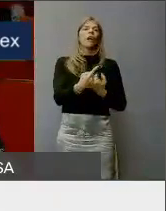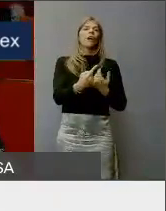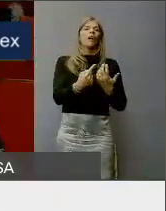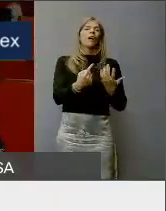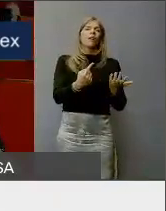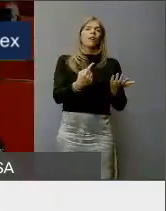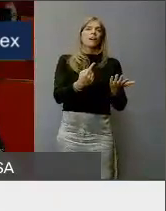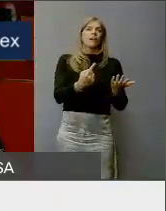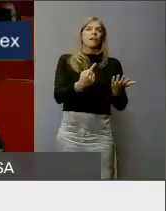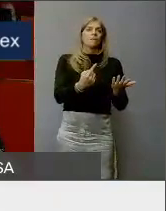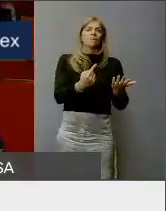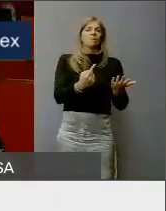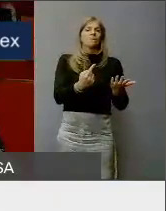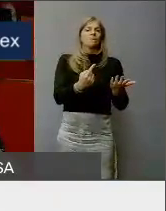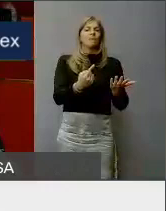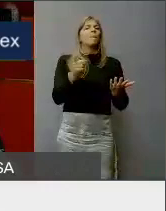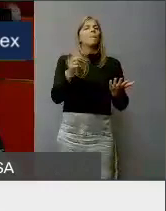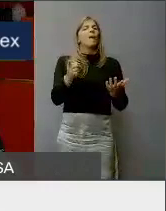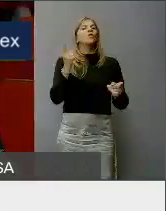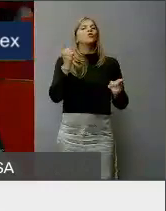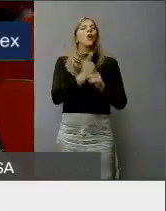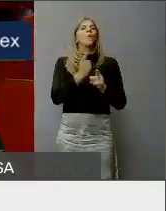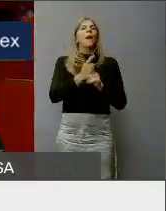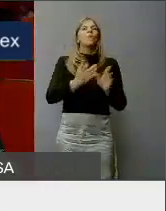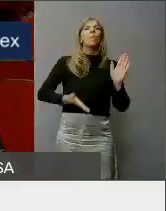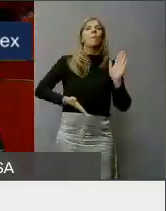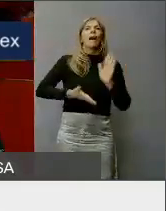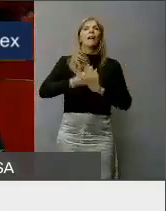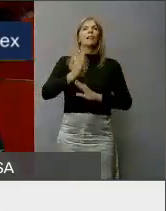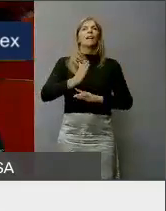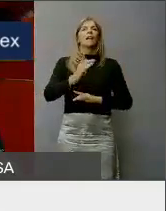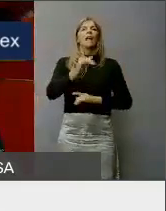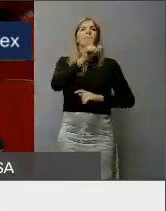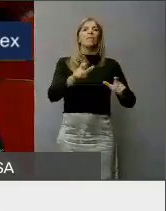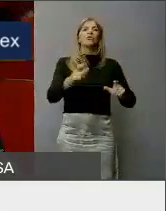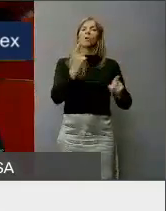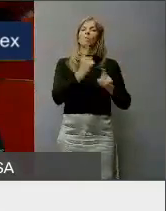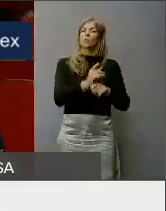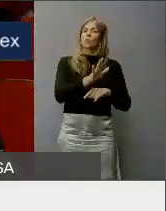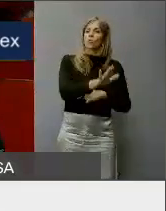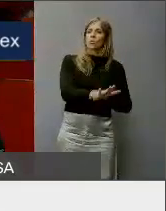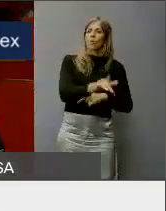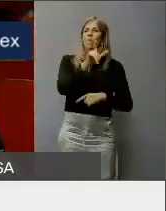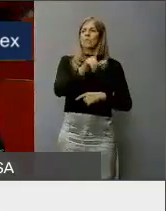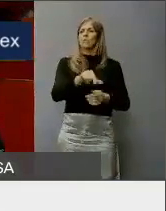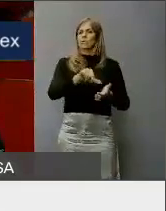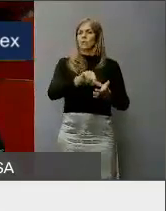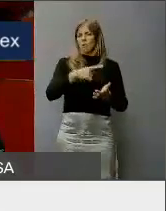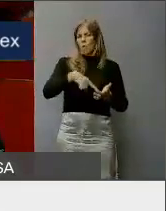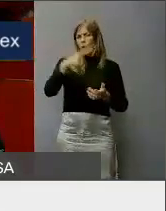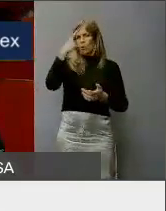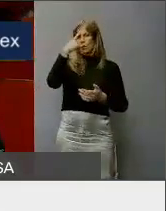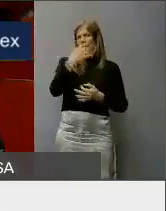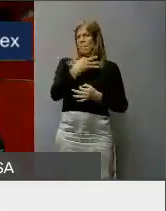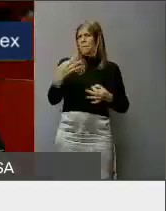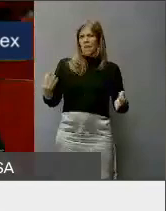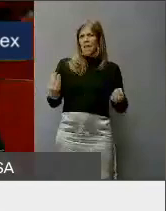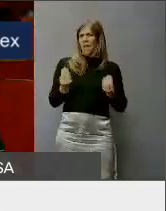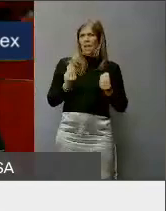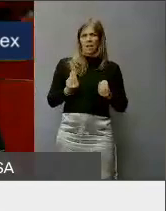tipo che bisogna partire dalla persona al centro dal bisogno lo sappiamo benissimo